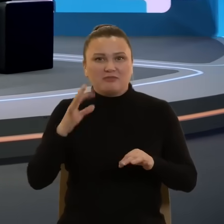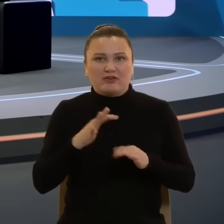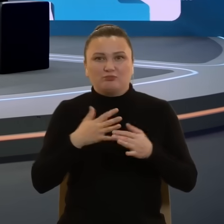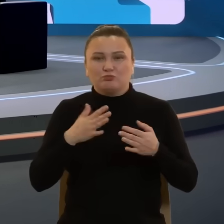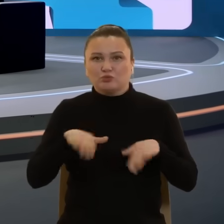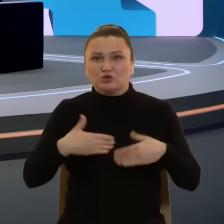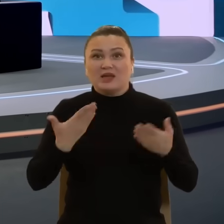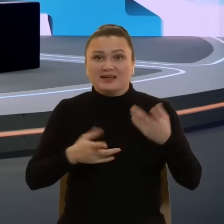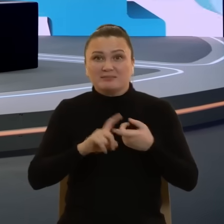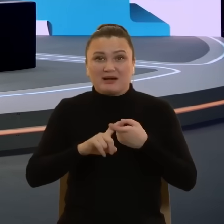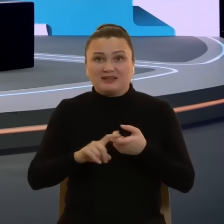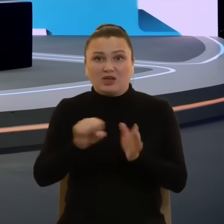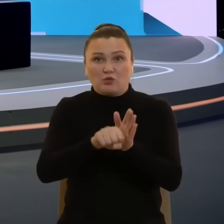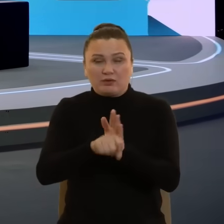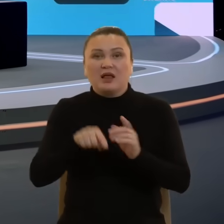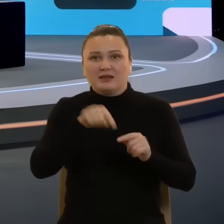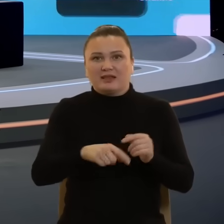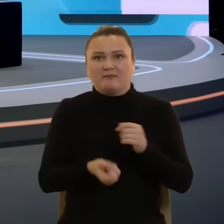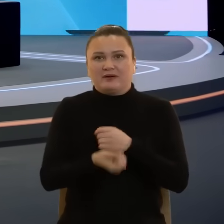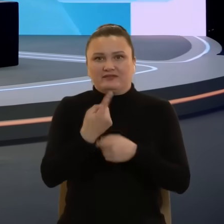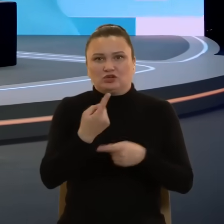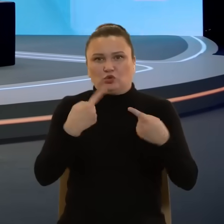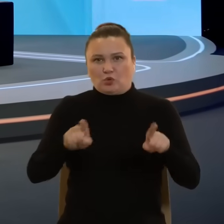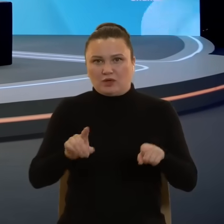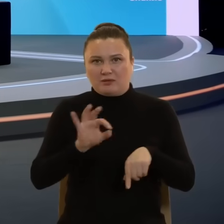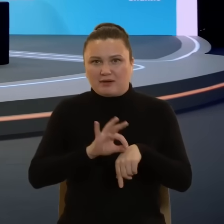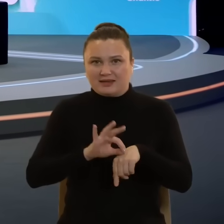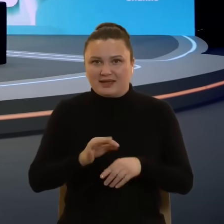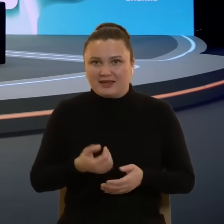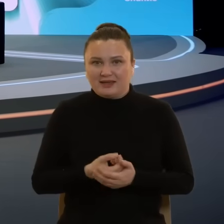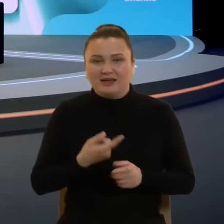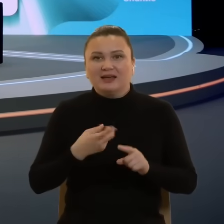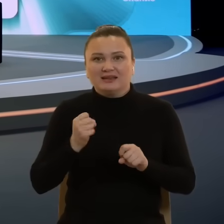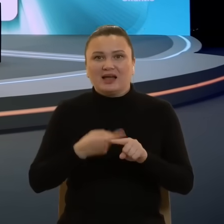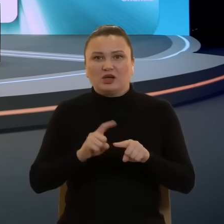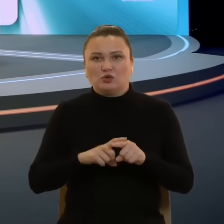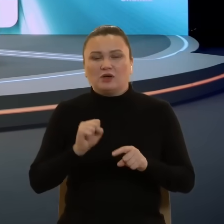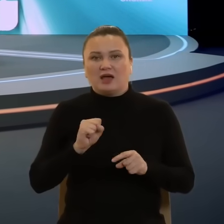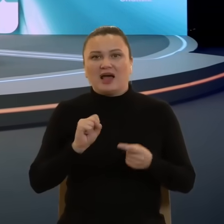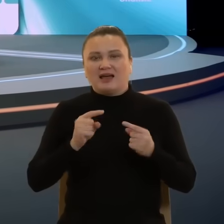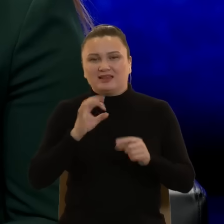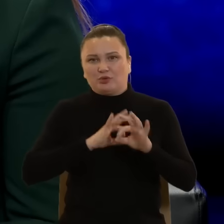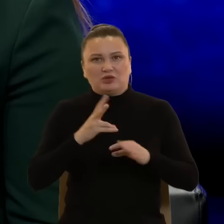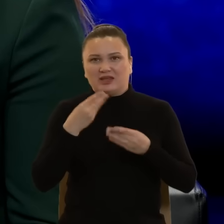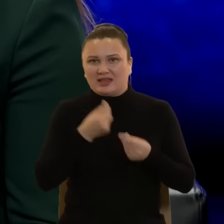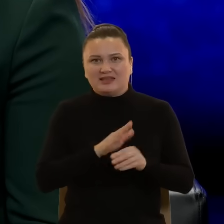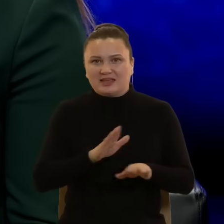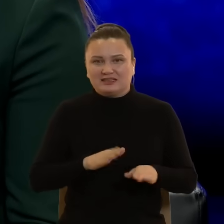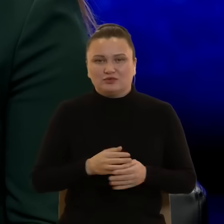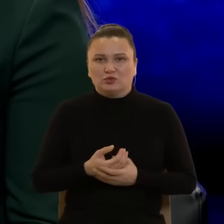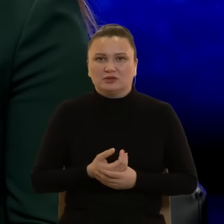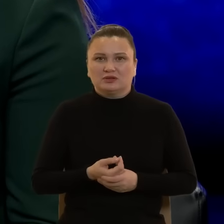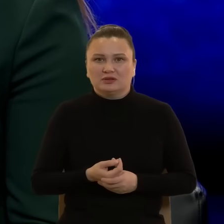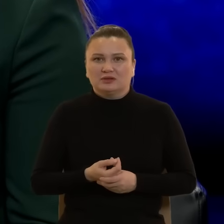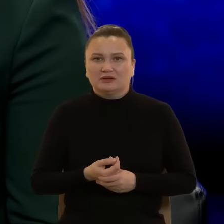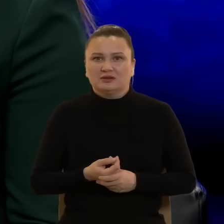ее освободили, то на этом фоне начинают размножаться другие бактерии, на которые антибиотик не действует. Либо сюда приходят другие